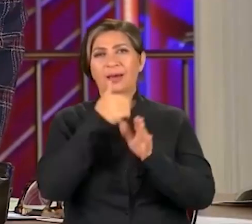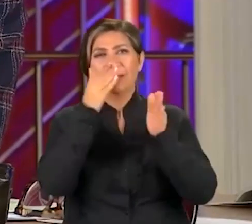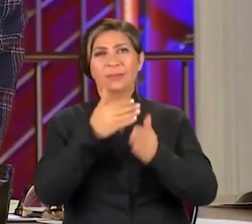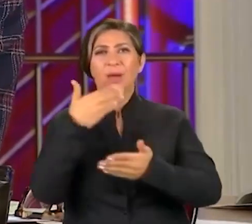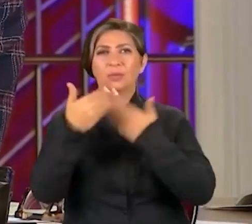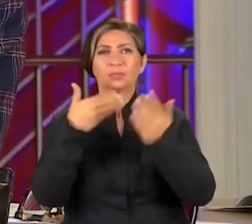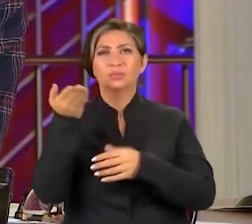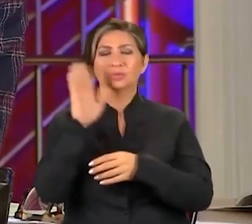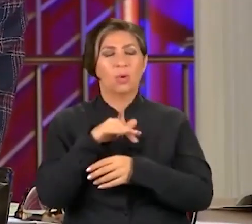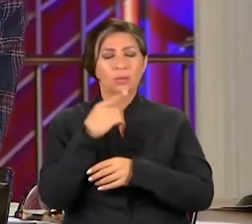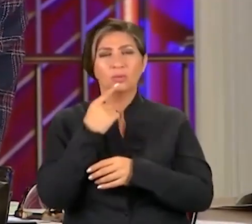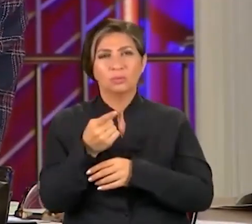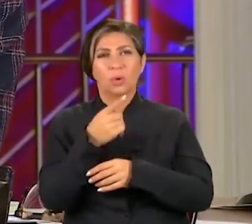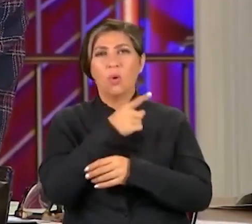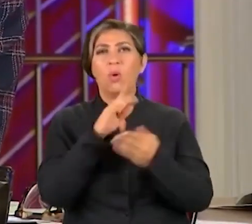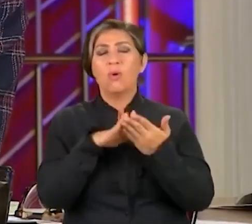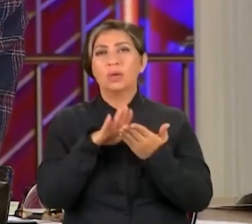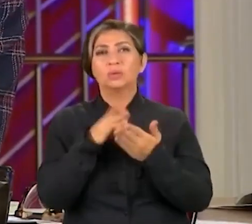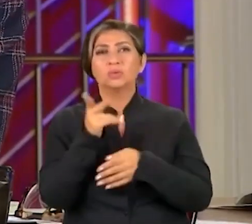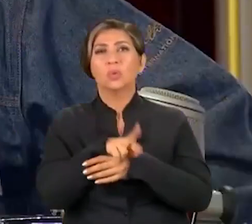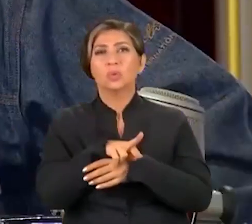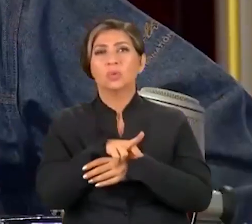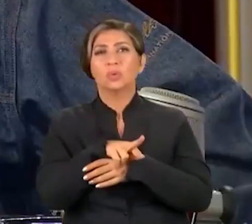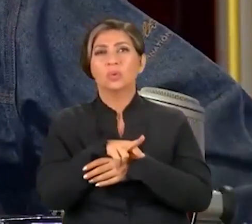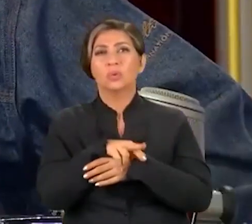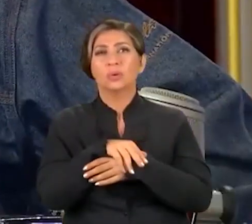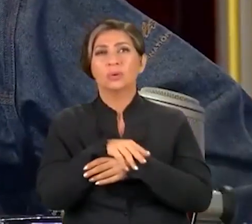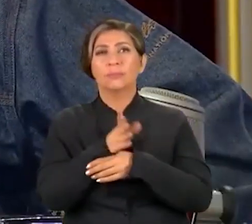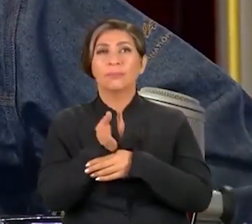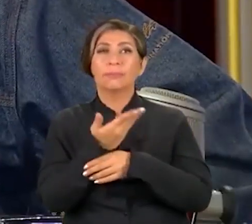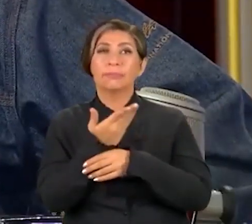olduğunu anlatıyorum. Sonra diyorum ki o arkadaş öldü.